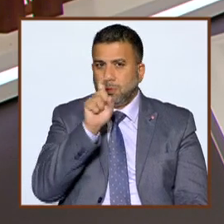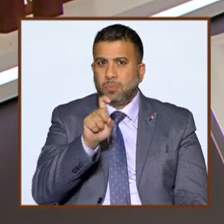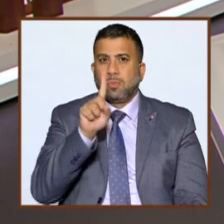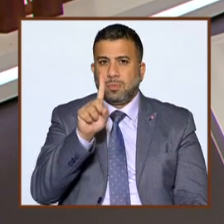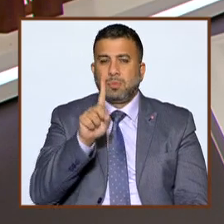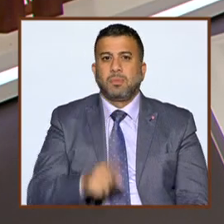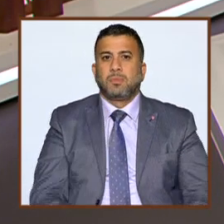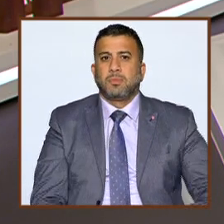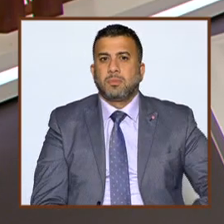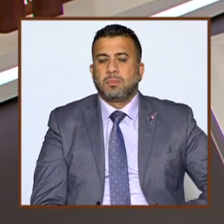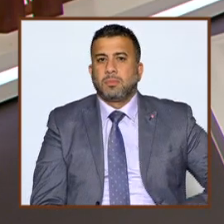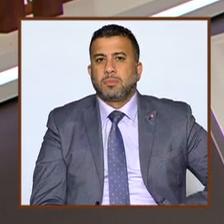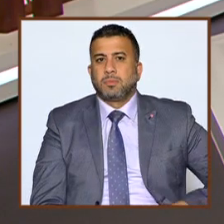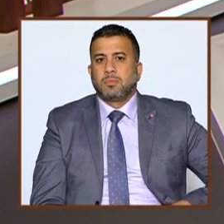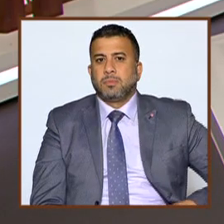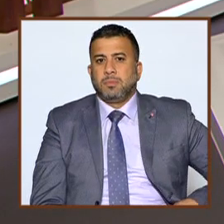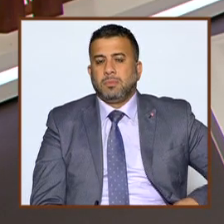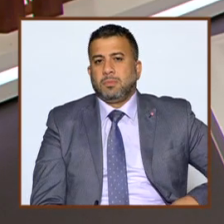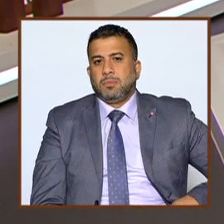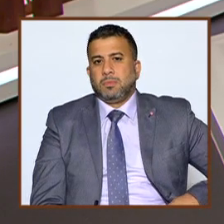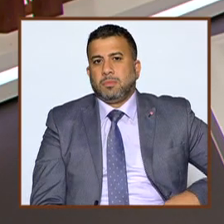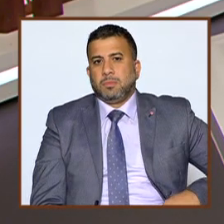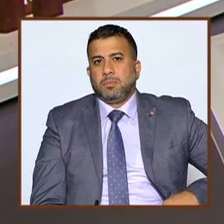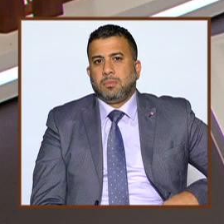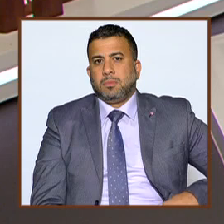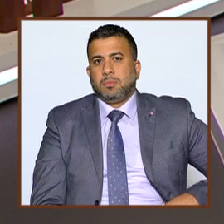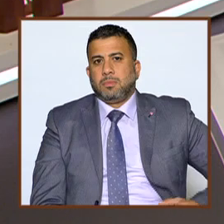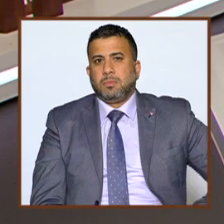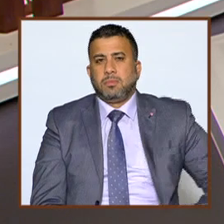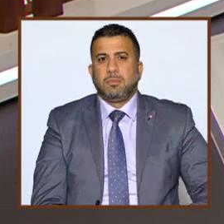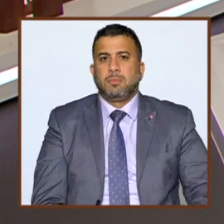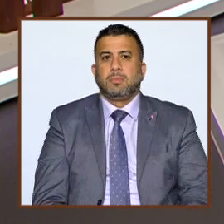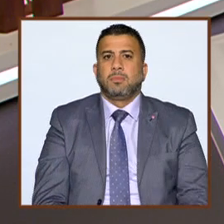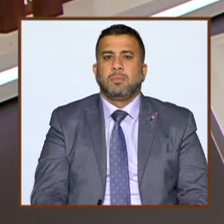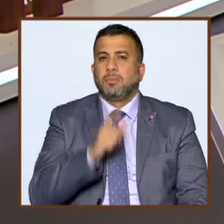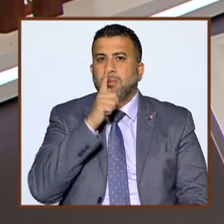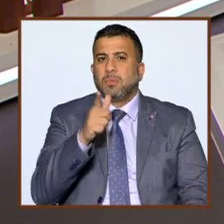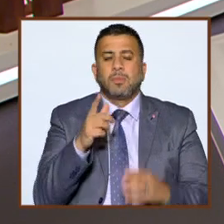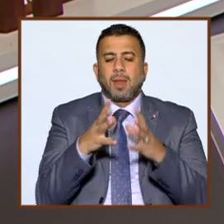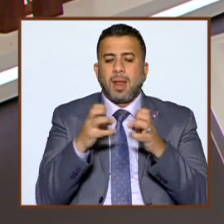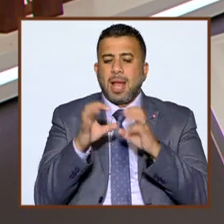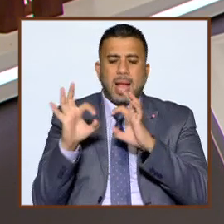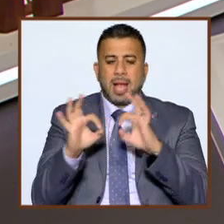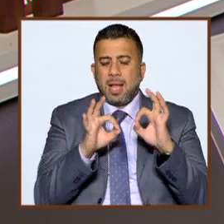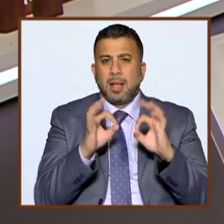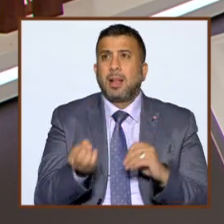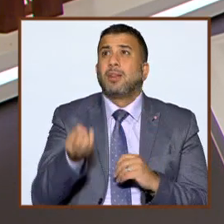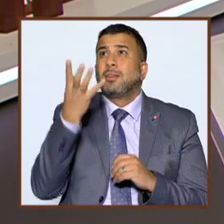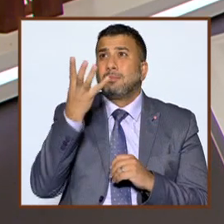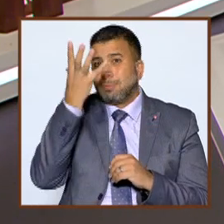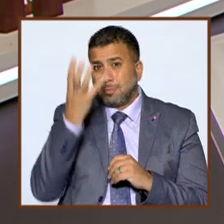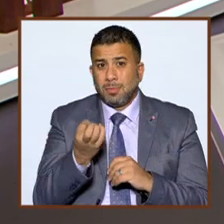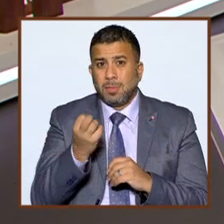في سورة فصلت في الآية، ومن آياته الليل والنهار والشمس والقمر لا